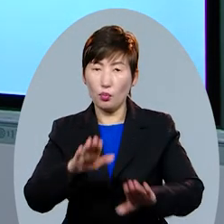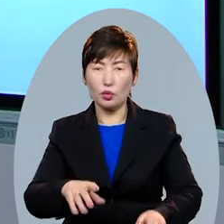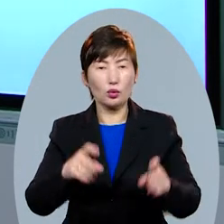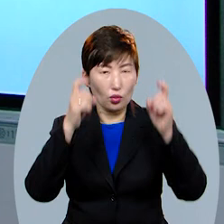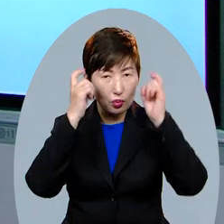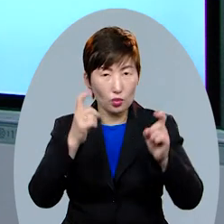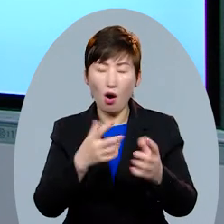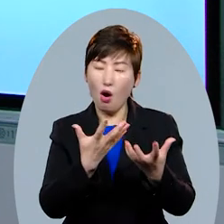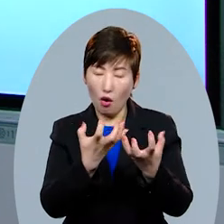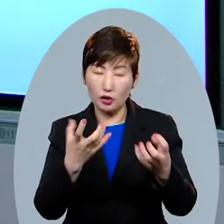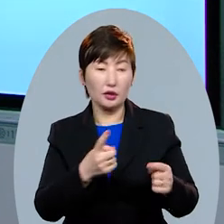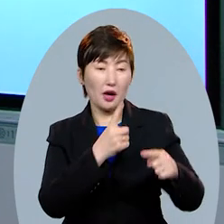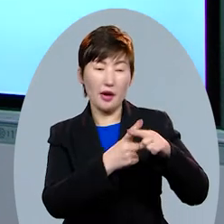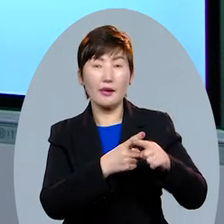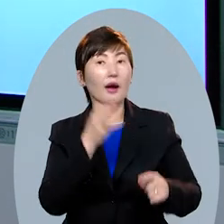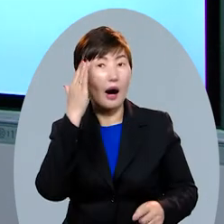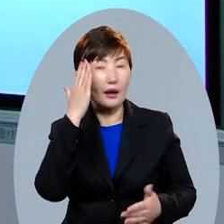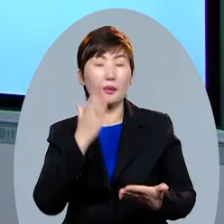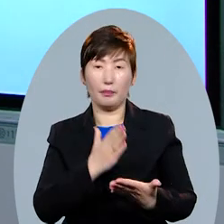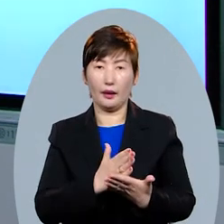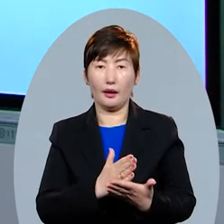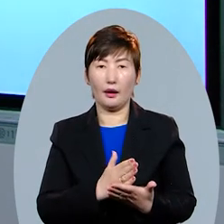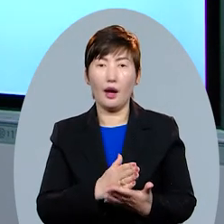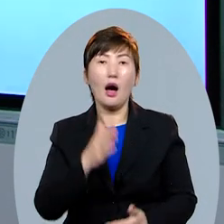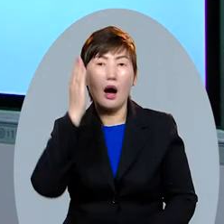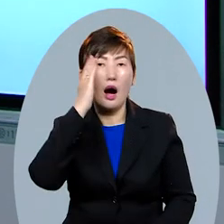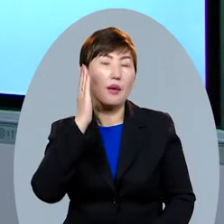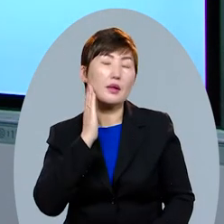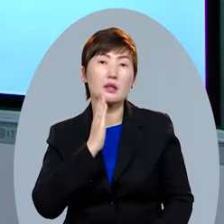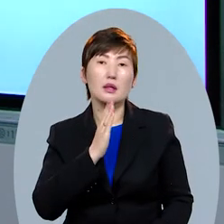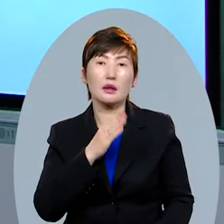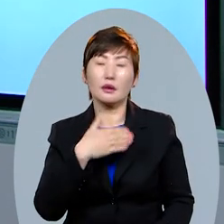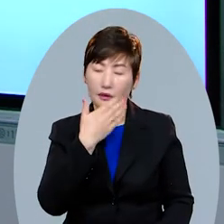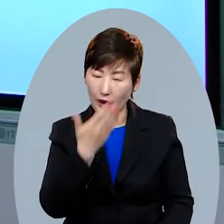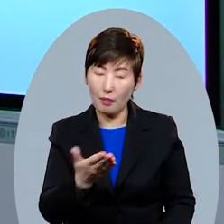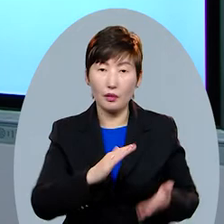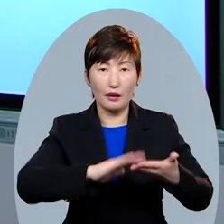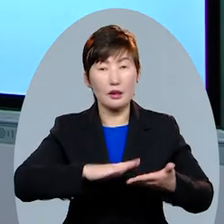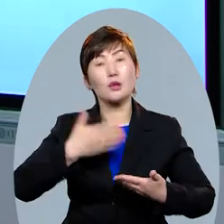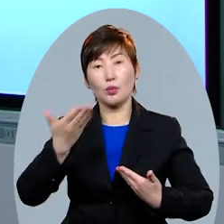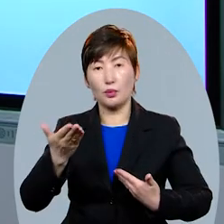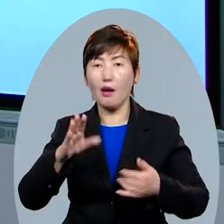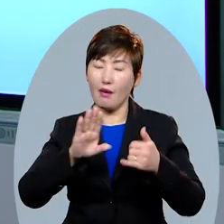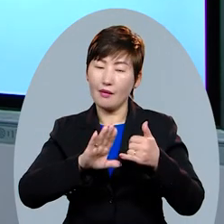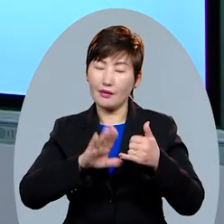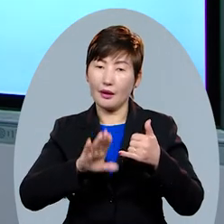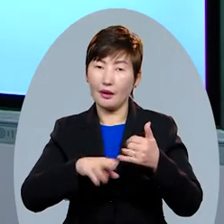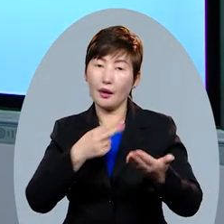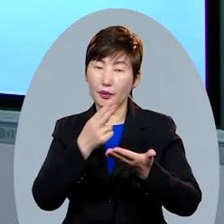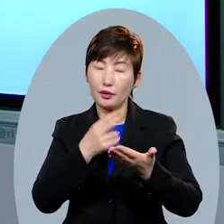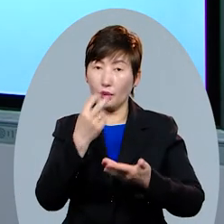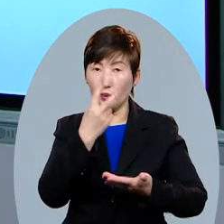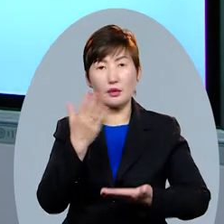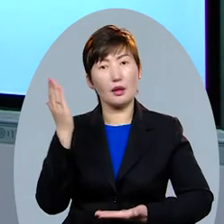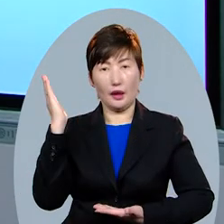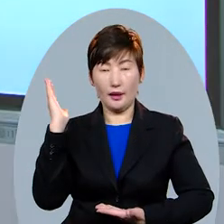олон эерэг аргууд байдаг. За энэ аргуудаас эцэг эхчүүд та бүхэндээ танилцуулж байна. Дараах видео бичлэгт